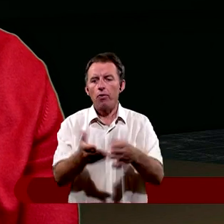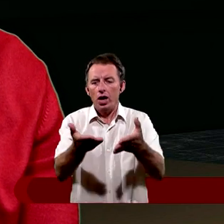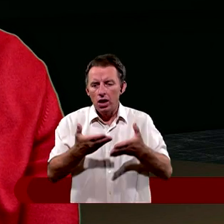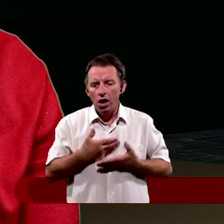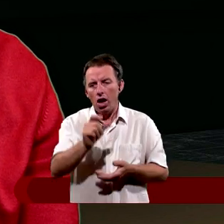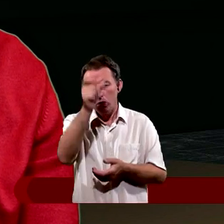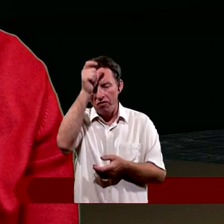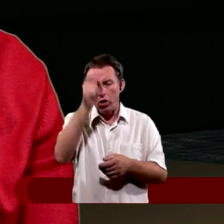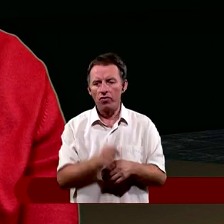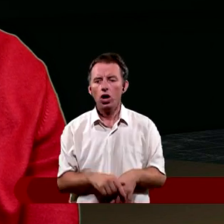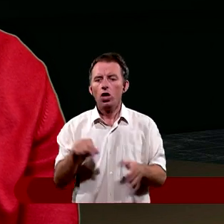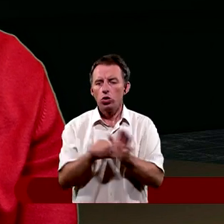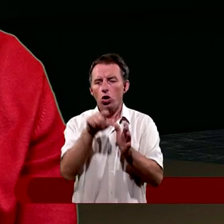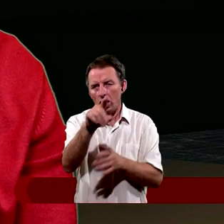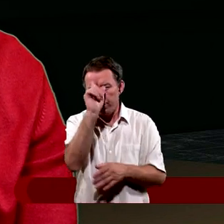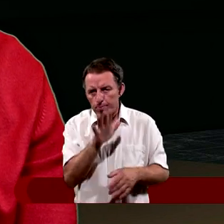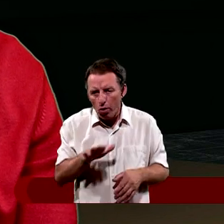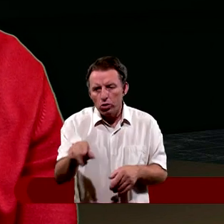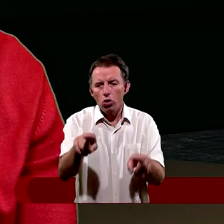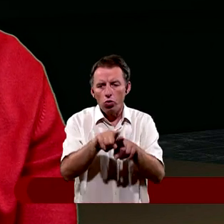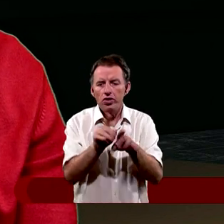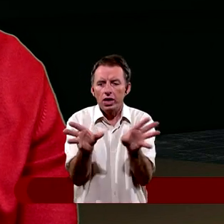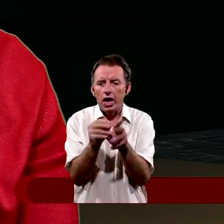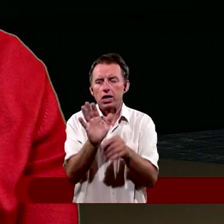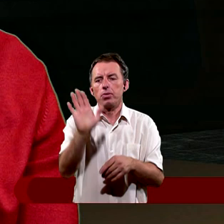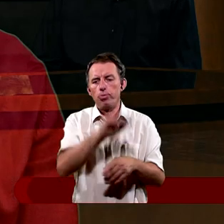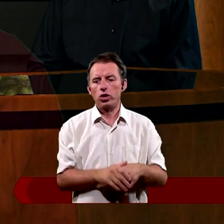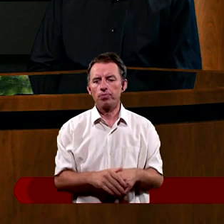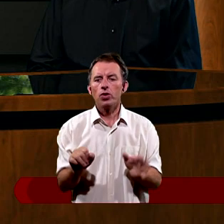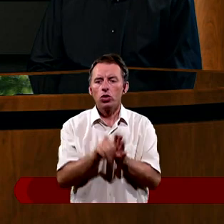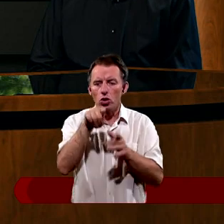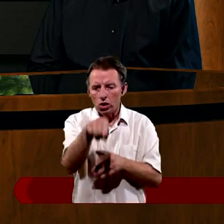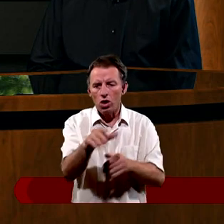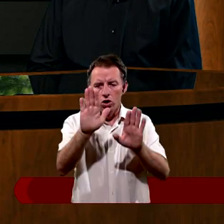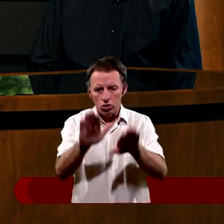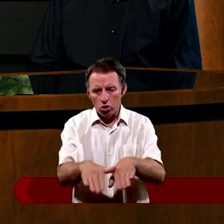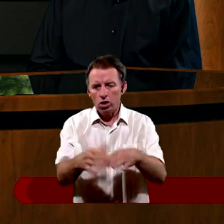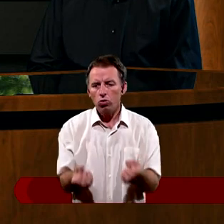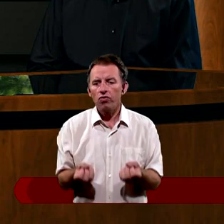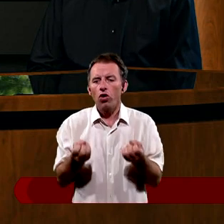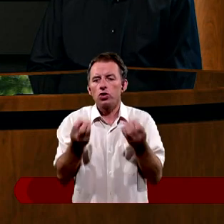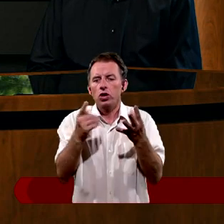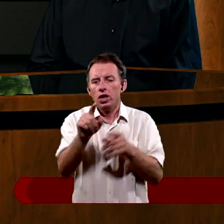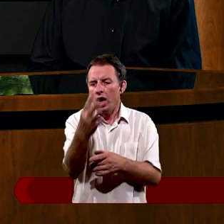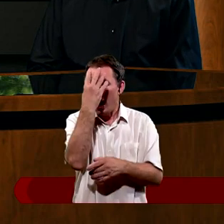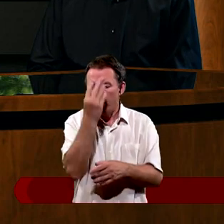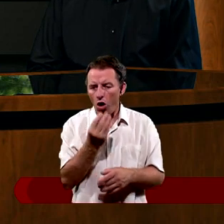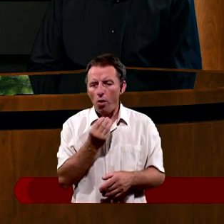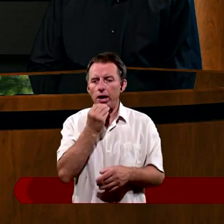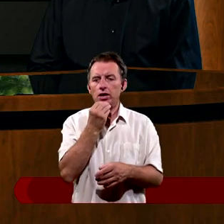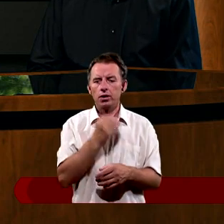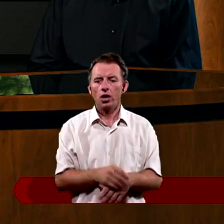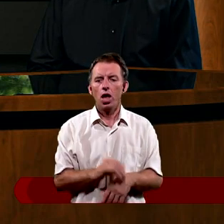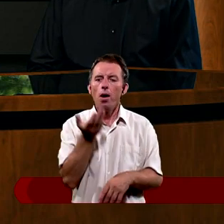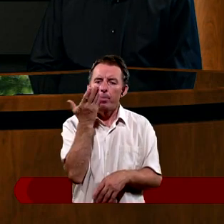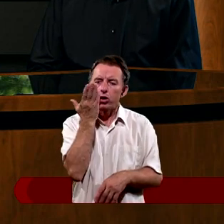dana człowiekowi, do tej społeczności również z Panem Bogiem. Człowiek do tego został stworzony. To jest ten obraz